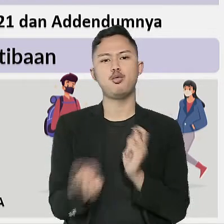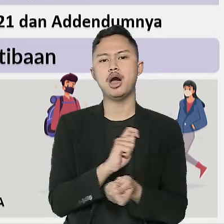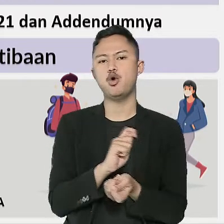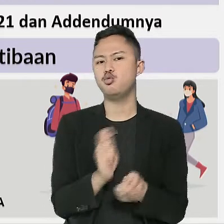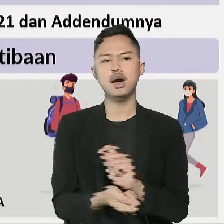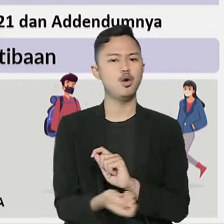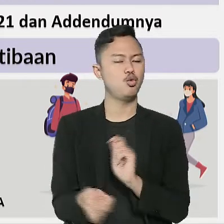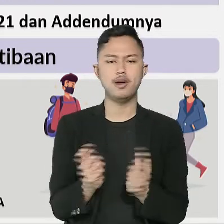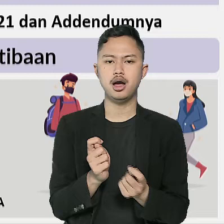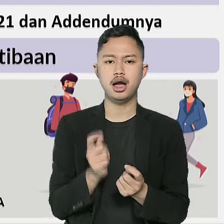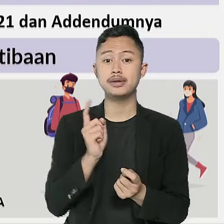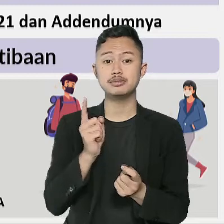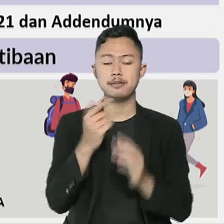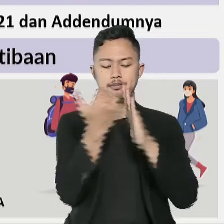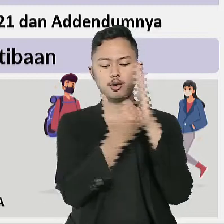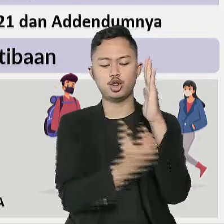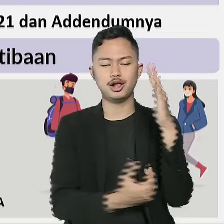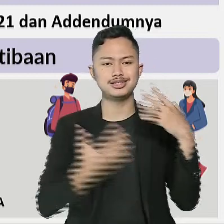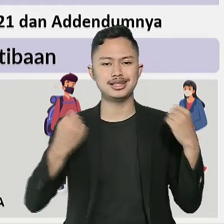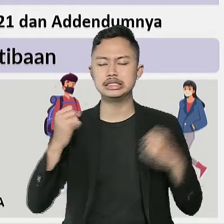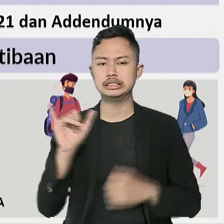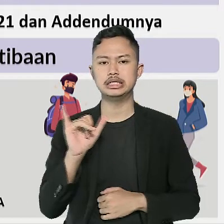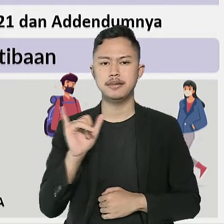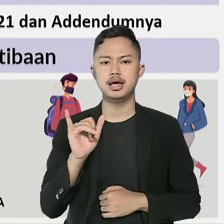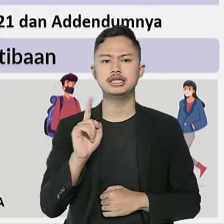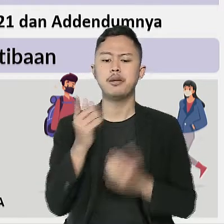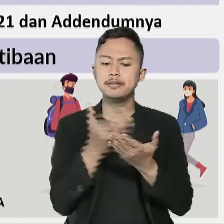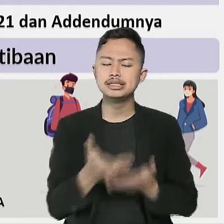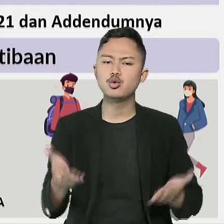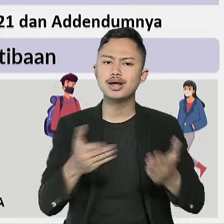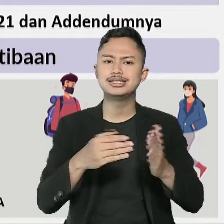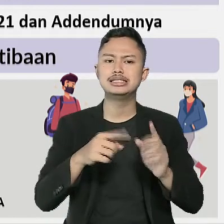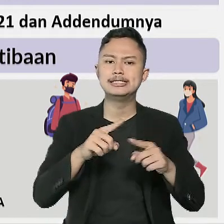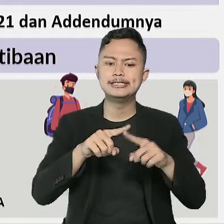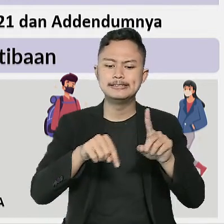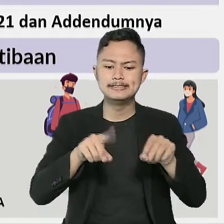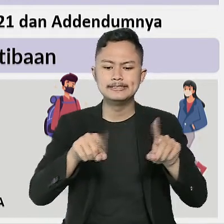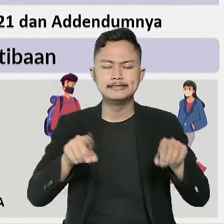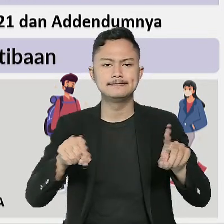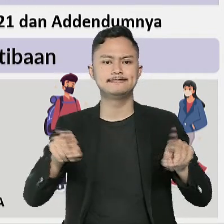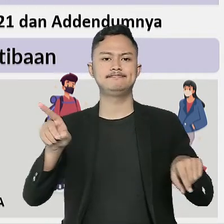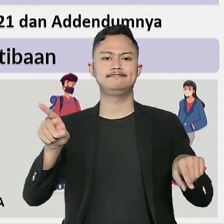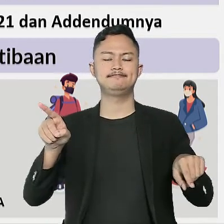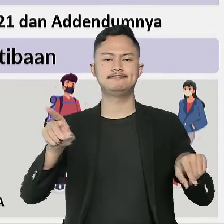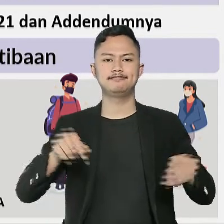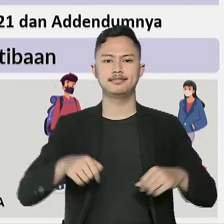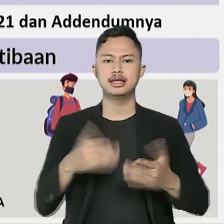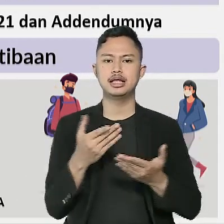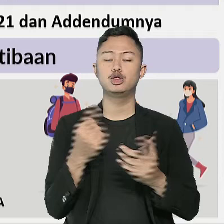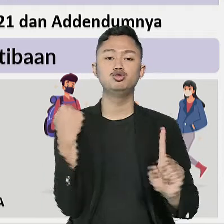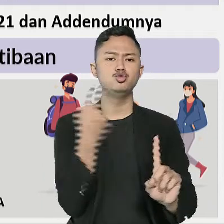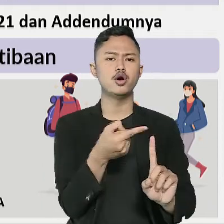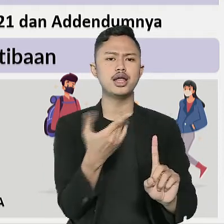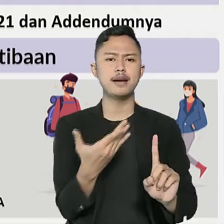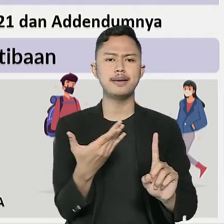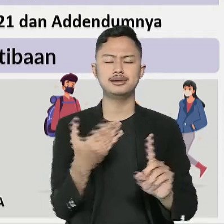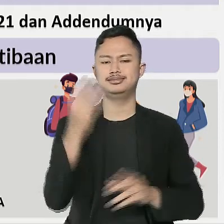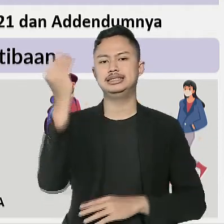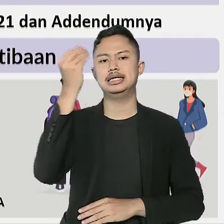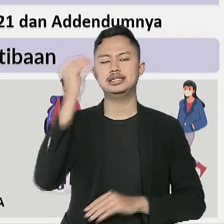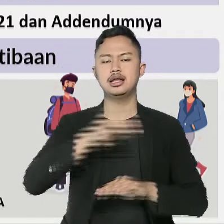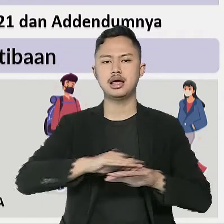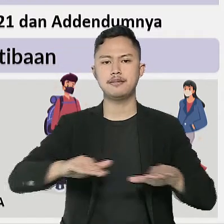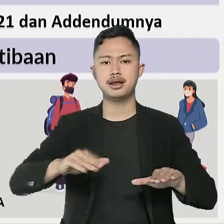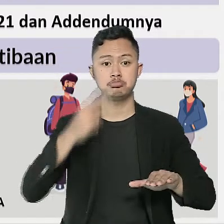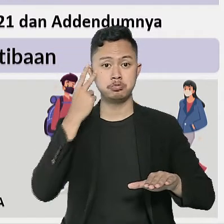termasuk terkait protokol kesehatan pelaku perjalanan demi aktivitas perjalanan yang aman di tengah pandemi. Kita bisa